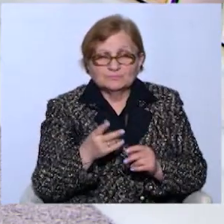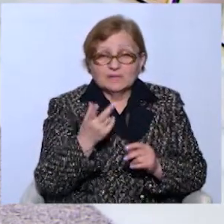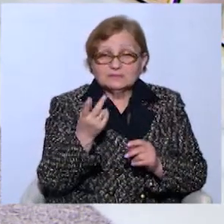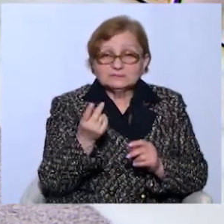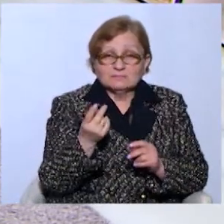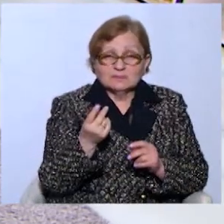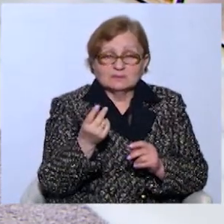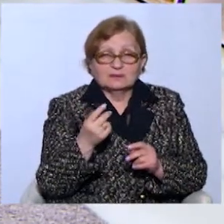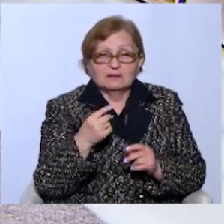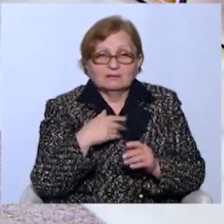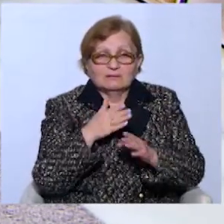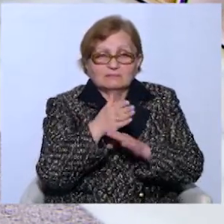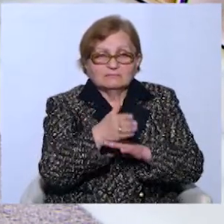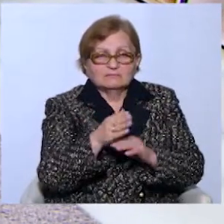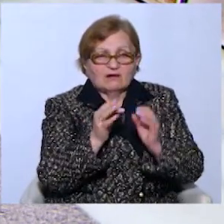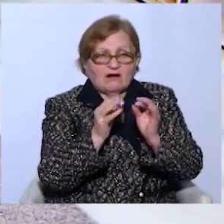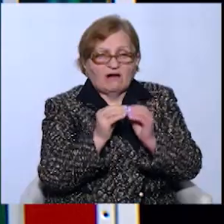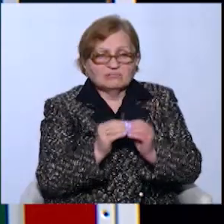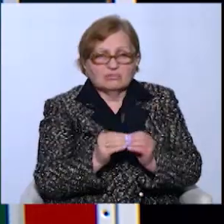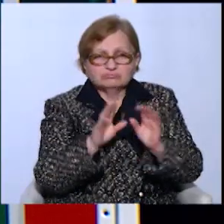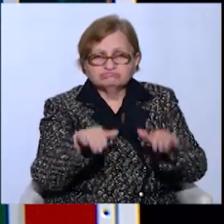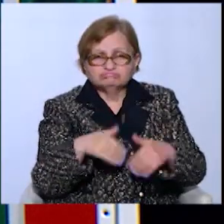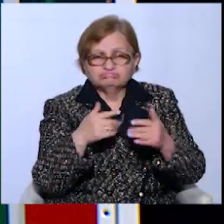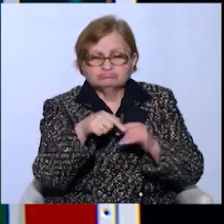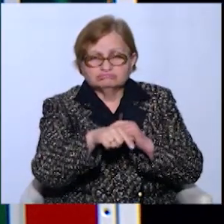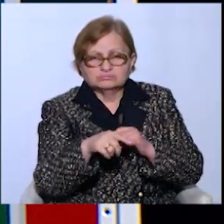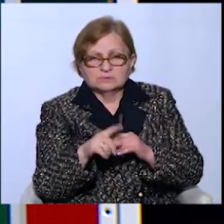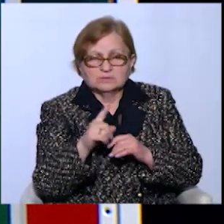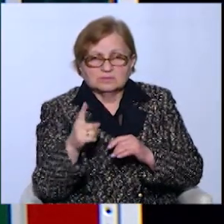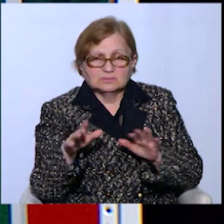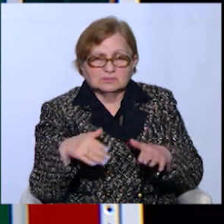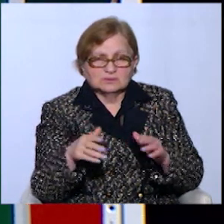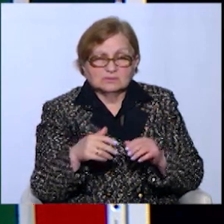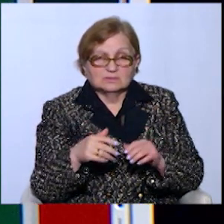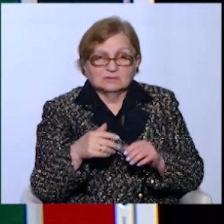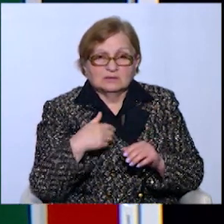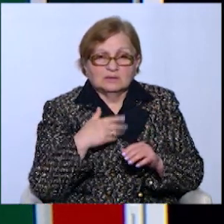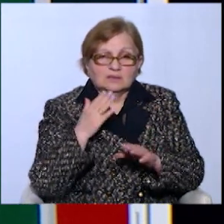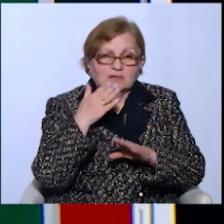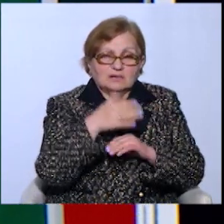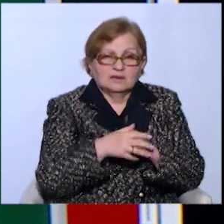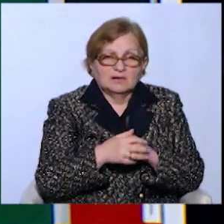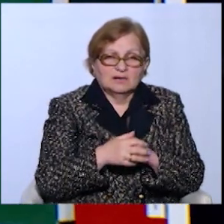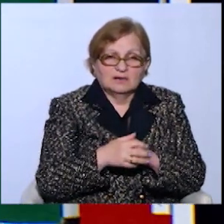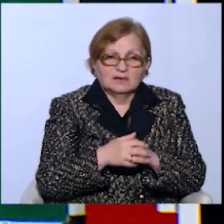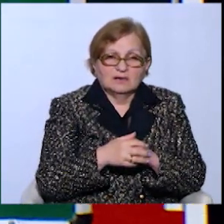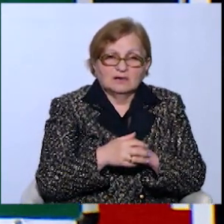მაქვს. მივედი ათეულებთან და არაფერი არ დამხვდა. რა გავაკეთოთ? ამ შემთხვევაში მივდივარ